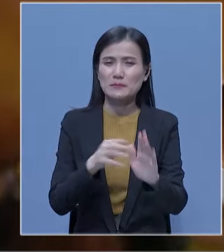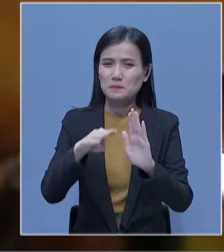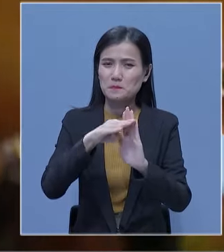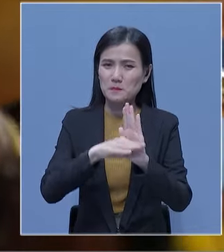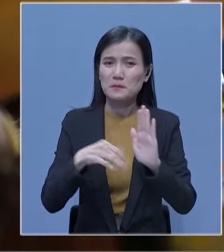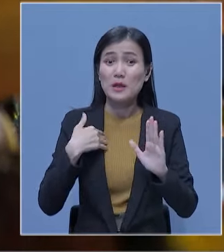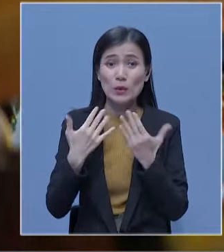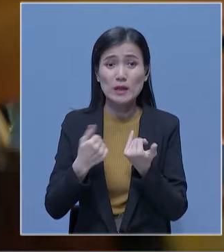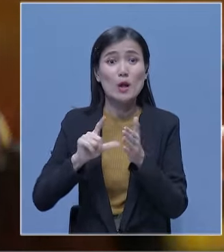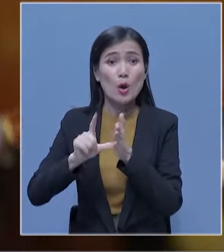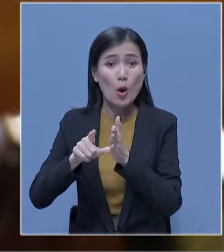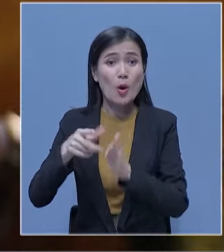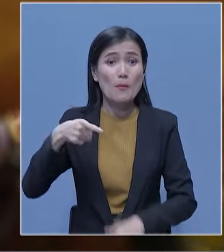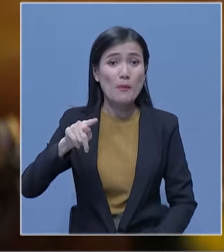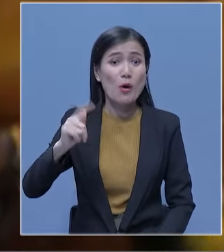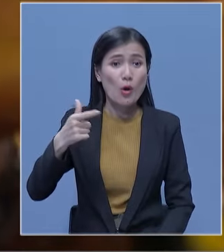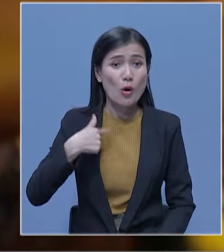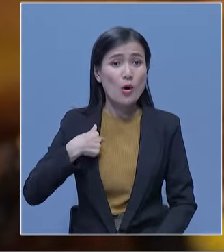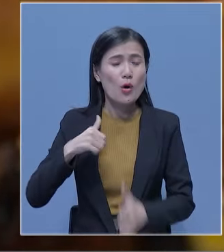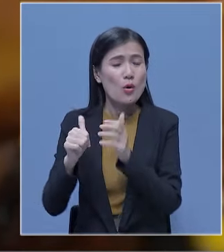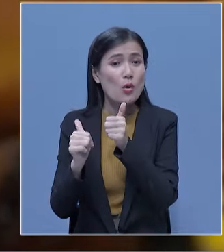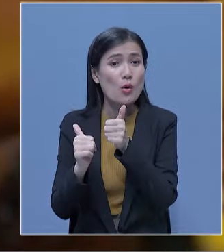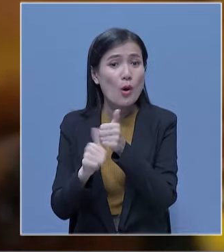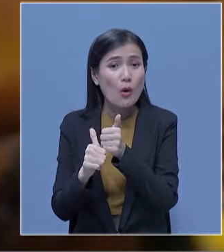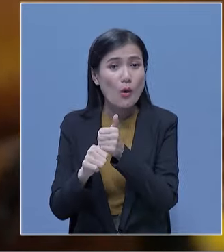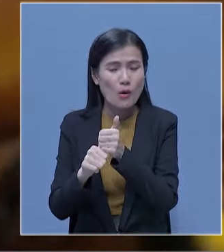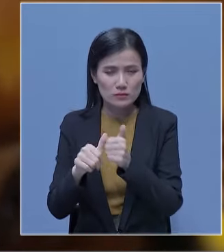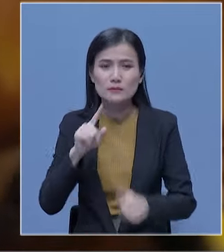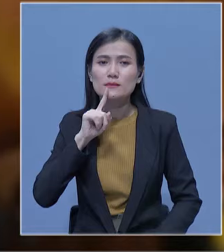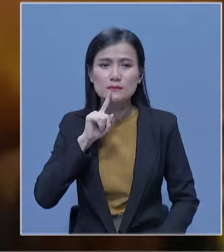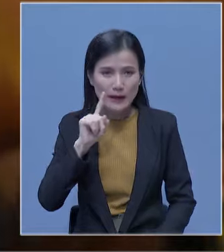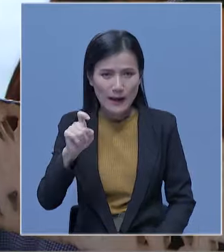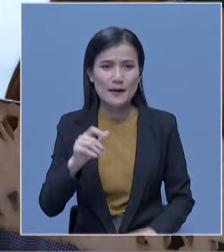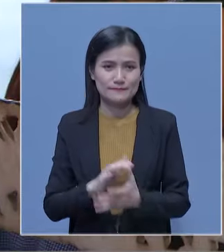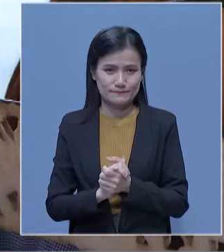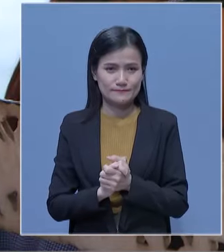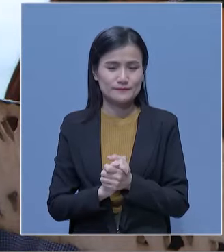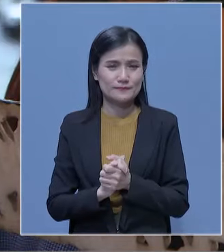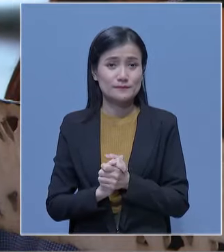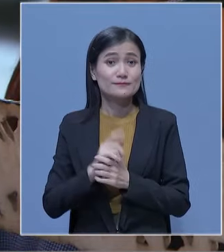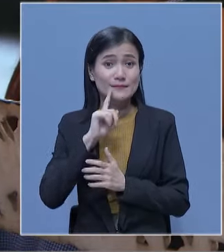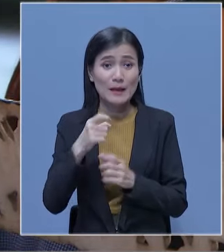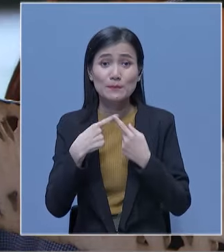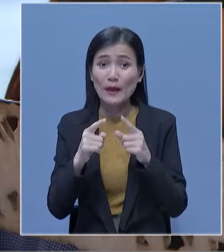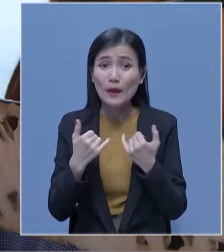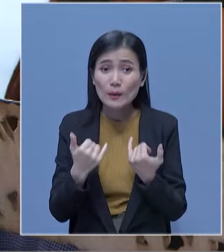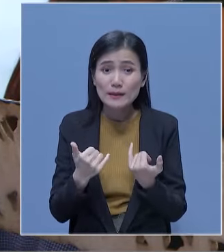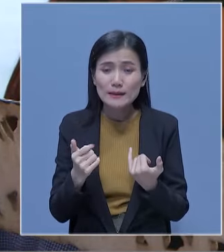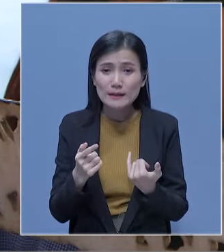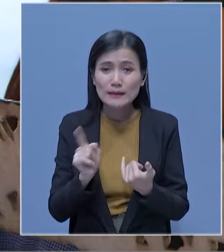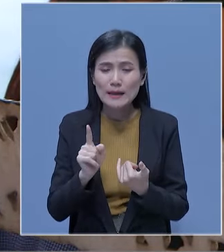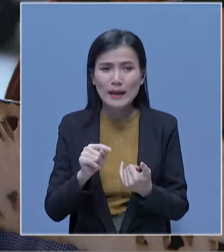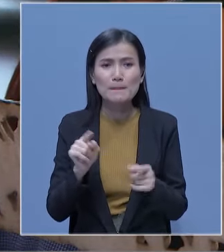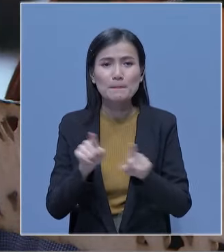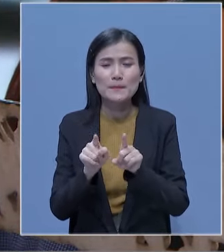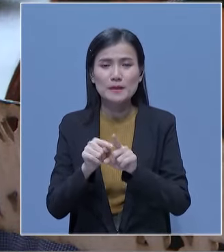ไปยังท่านรองเลขาธิการปปง.จะได้สอบถามเรื่องนี้กันอย่างชัดเจนด้วยนะครับแต่ว่าเนี่ยมันเป็นปฏิบัติการในการจัดการเรื่